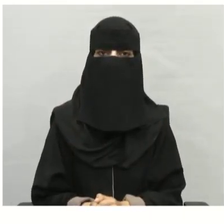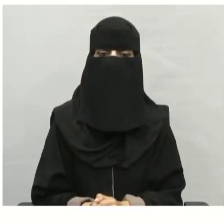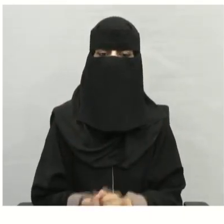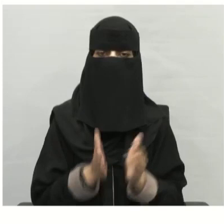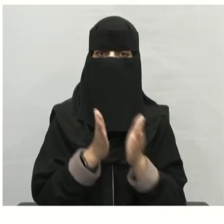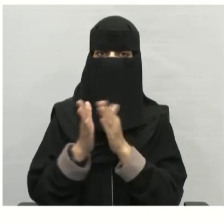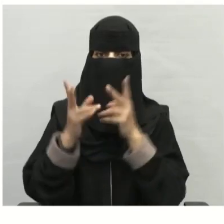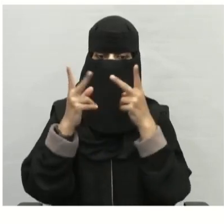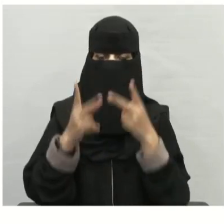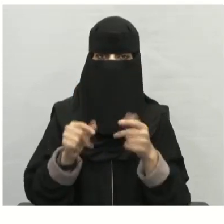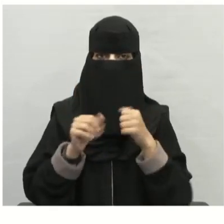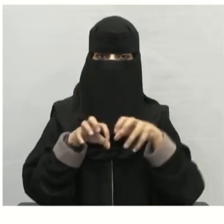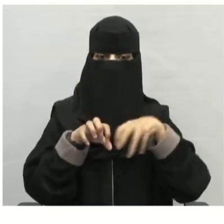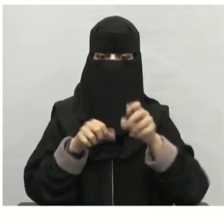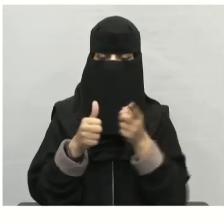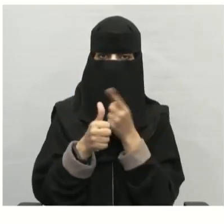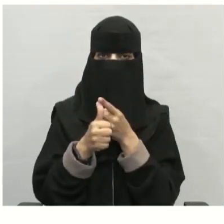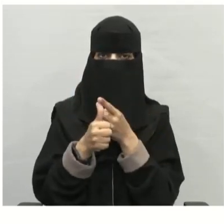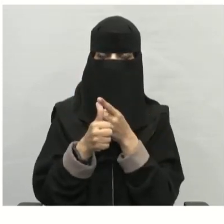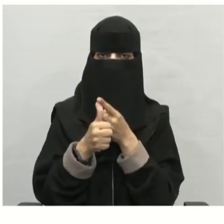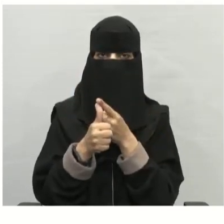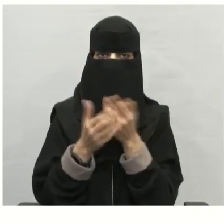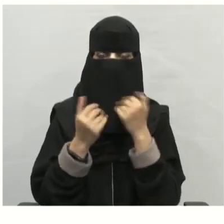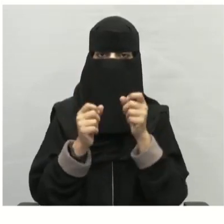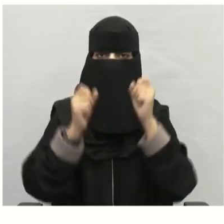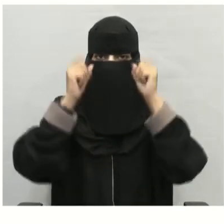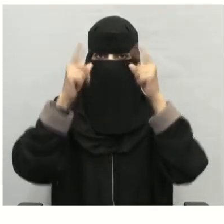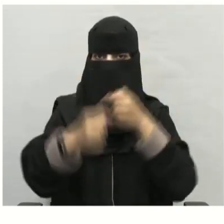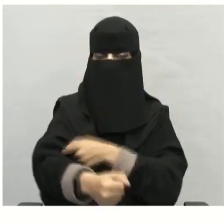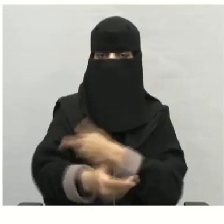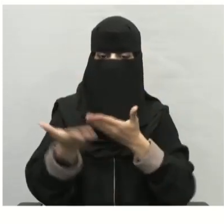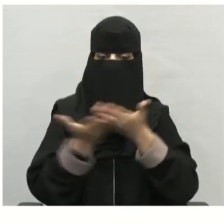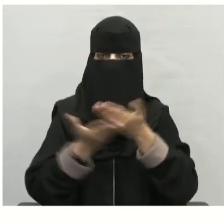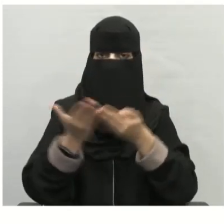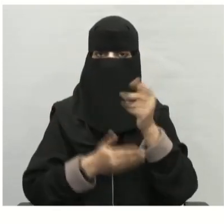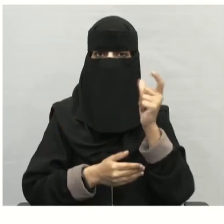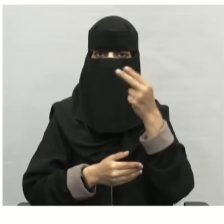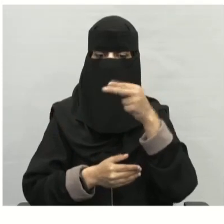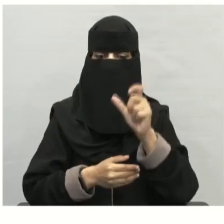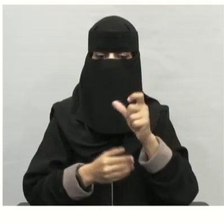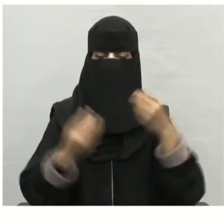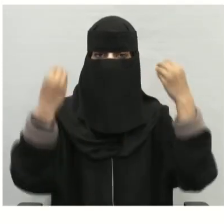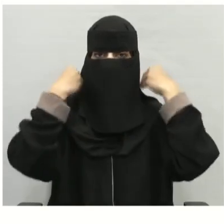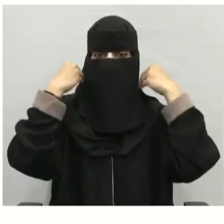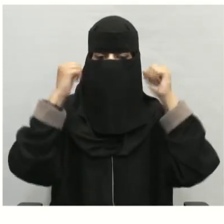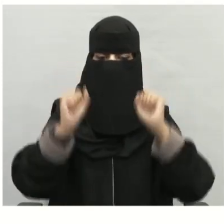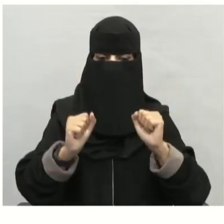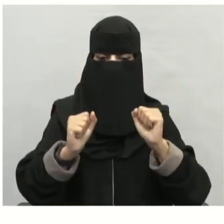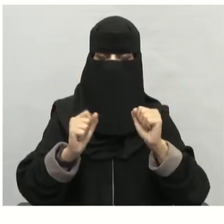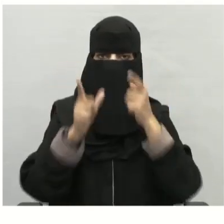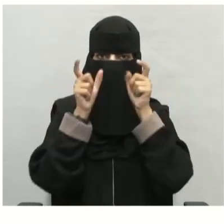نبتدا بدايه في وحدتنا الاولى كانت بتوعيه الصحيه تتحدث عن اللياقه البدنيه